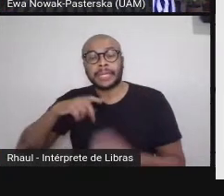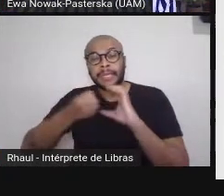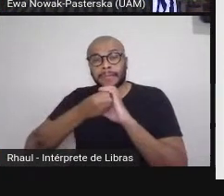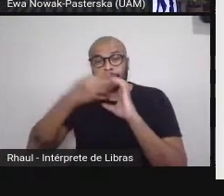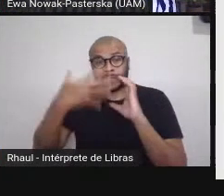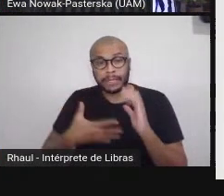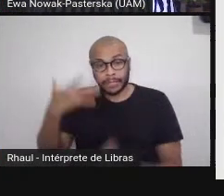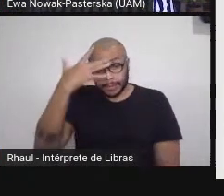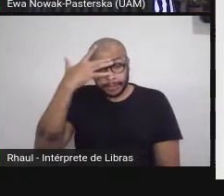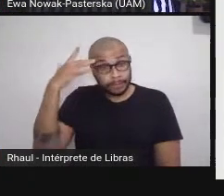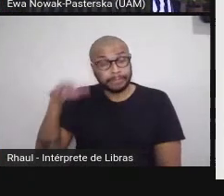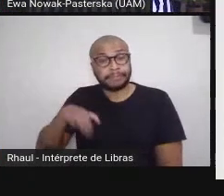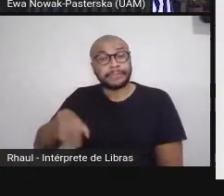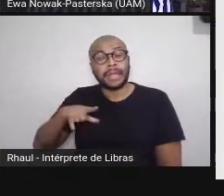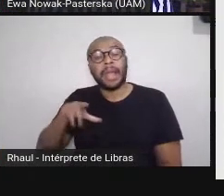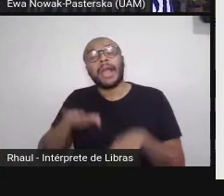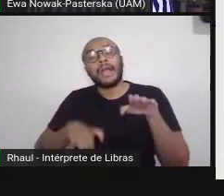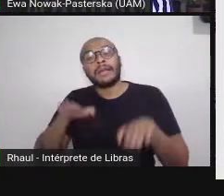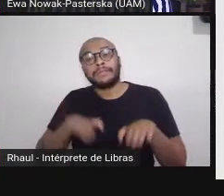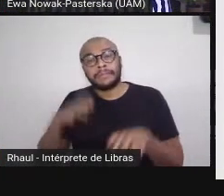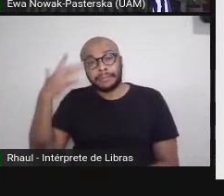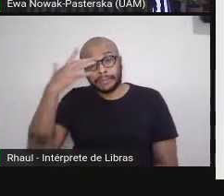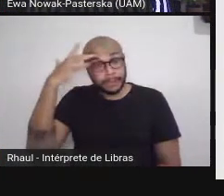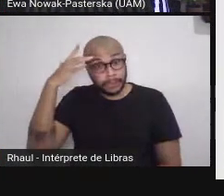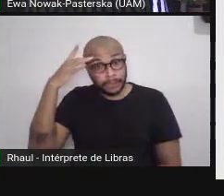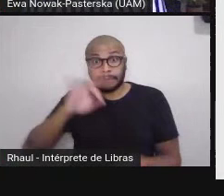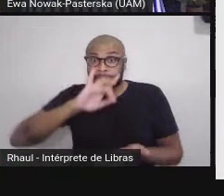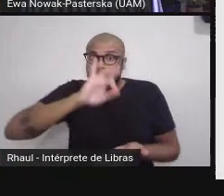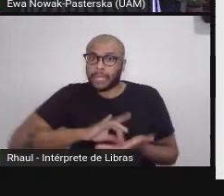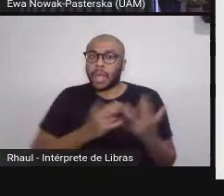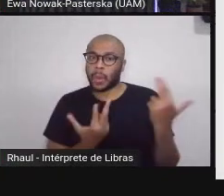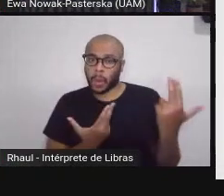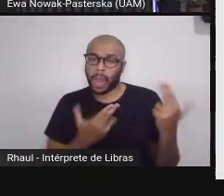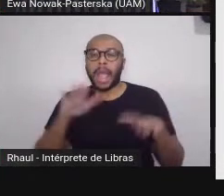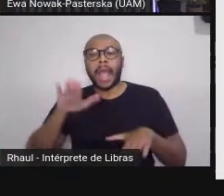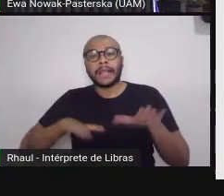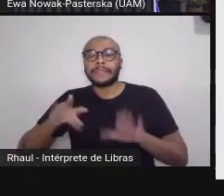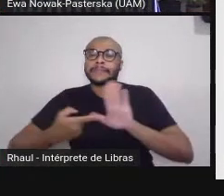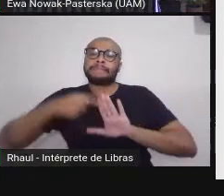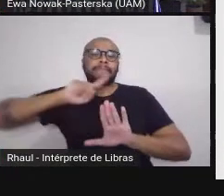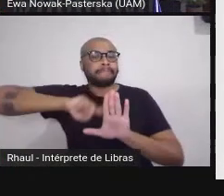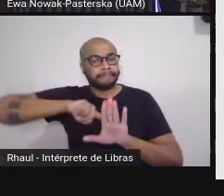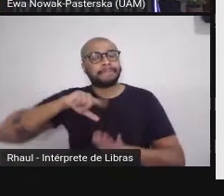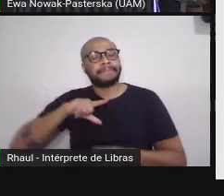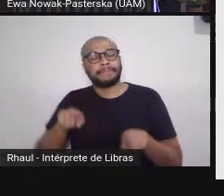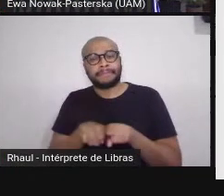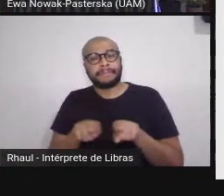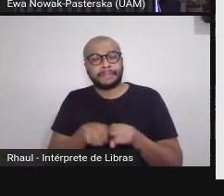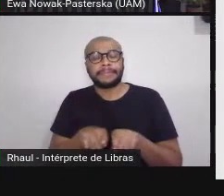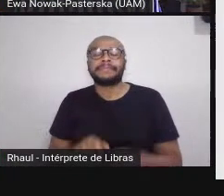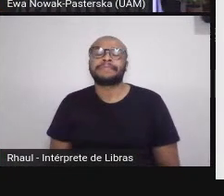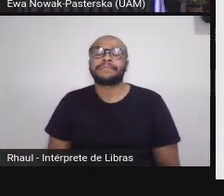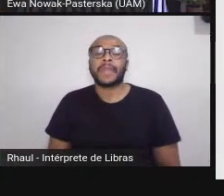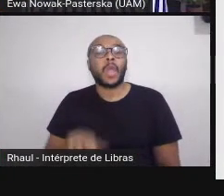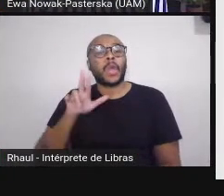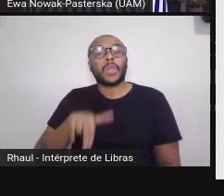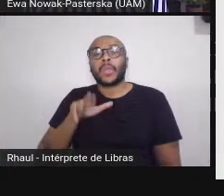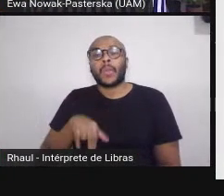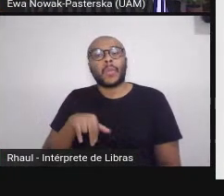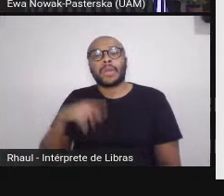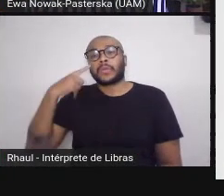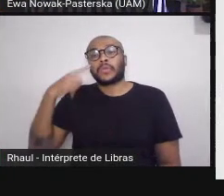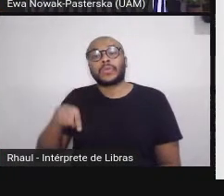das pessoas, às vezes de uma maneira literal e às vezes de uma maneira metafórica. Nunca vamos